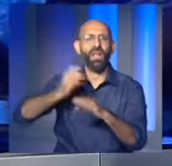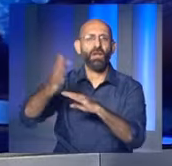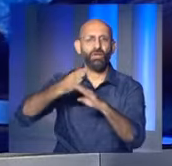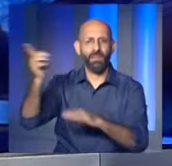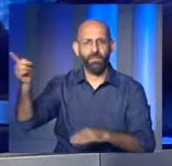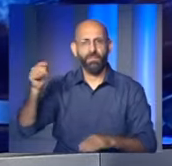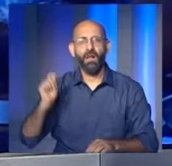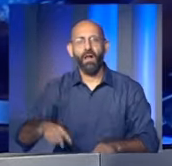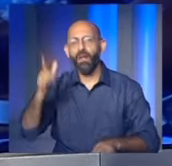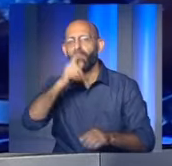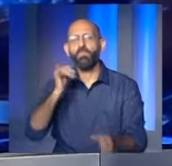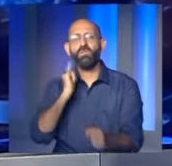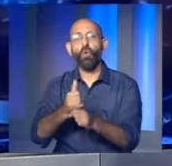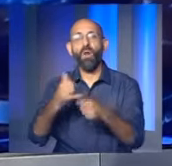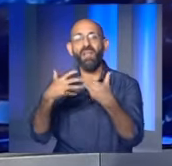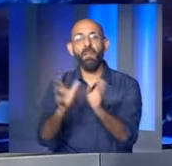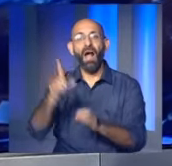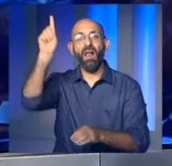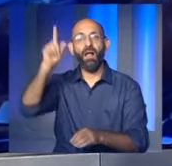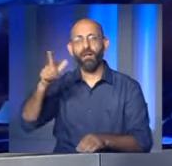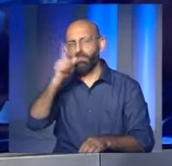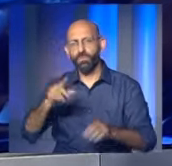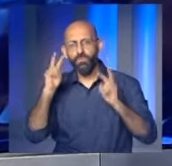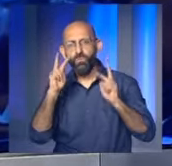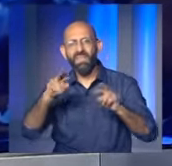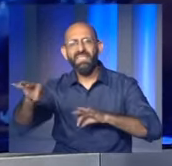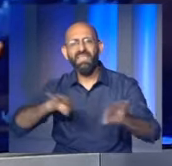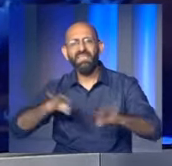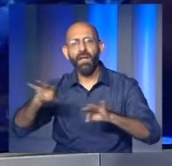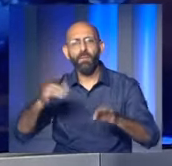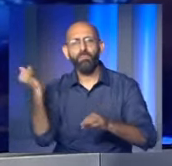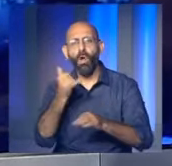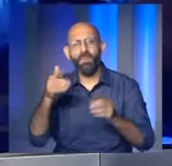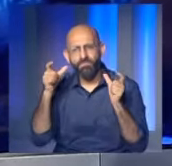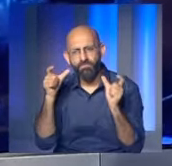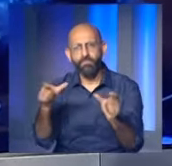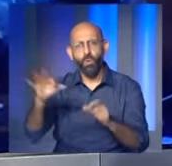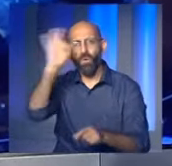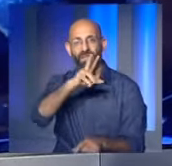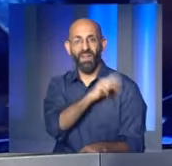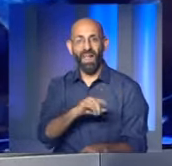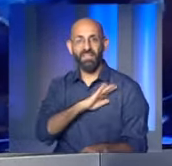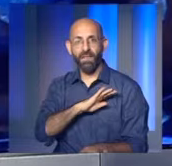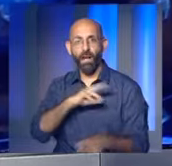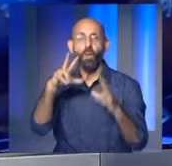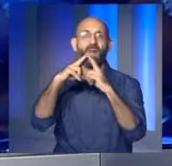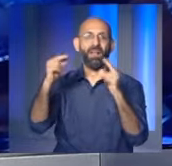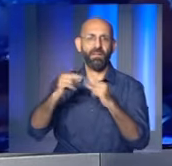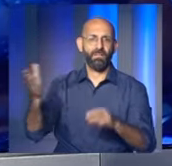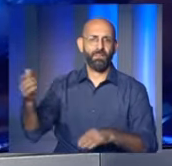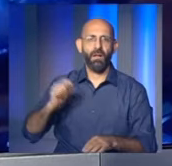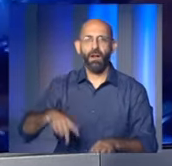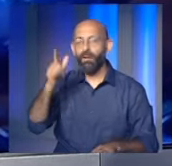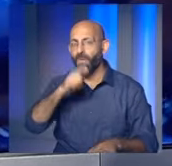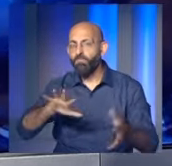تقديم تعازيه بمقتل الرئيس الإيراني ووزير خارجيته. وأوضحت العلاقات الإعلامية في حزب الله أنه جرى استعراض آخر التطورات